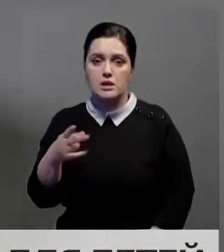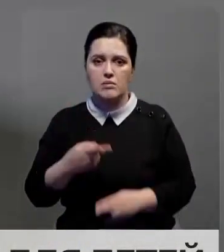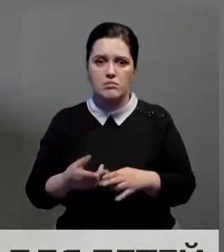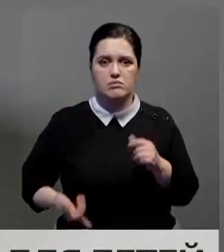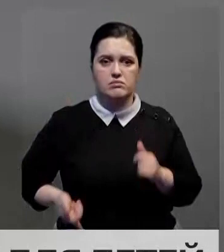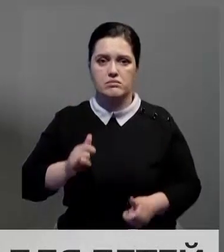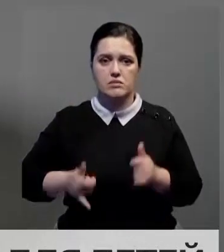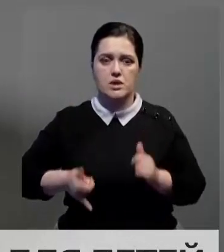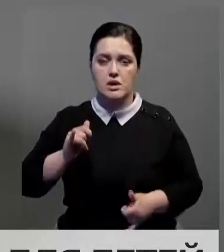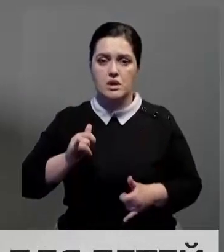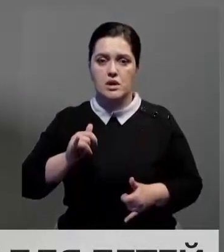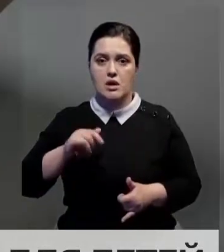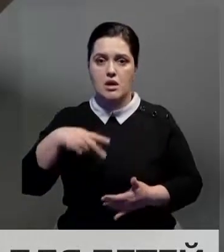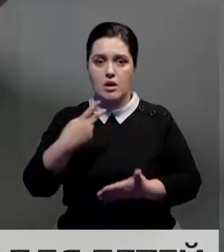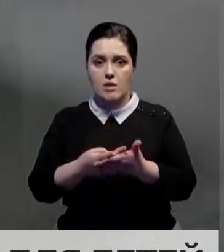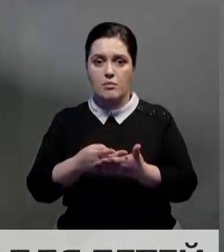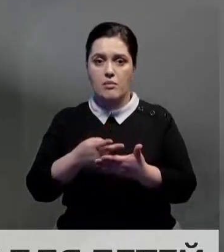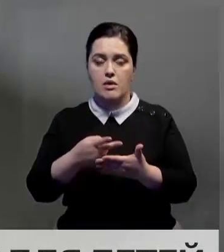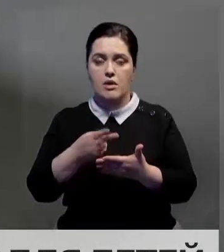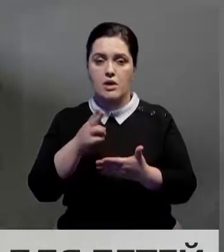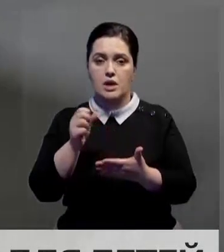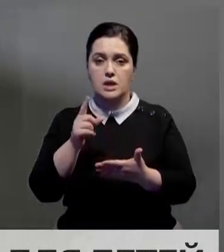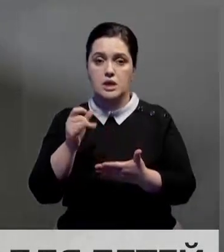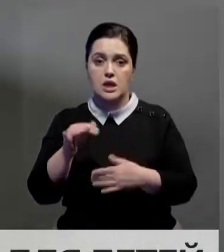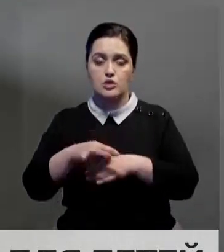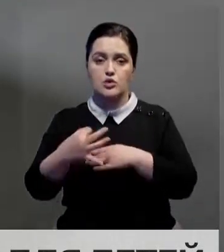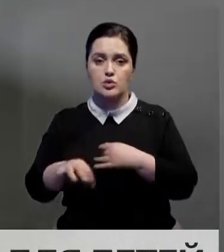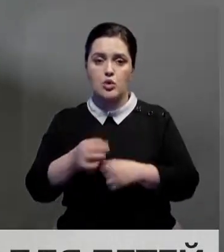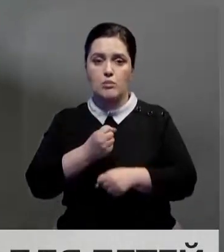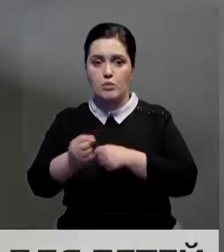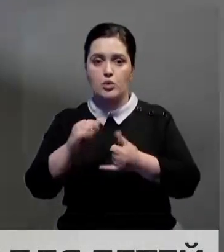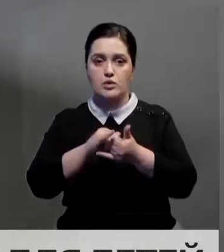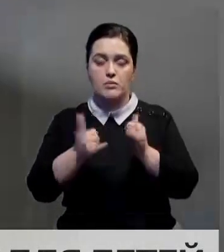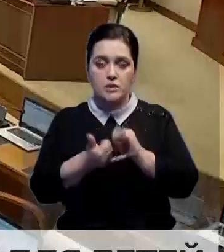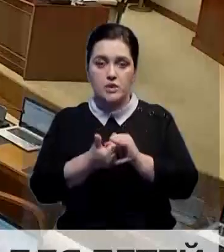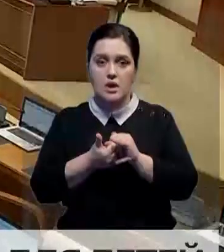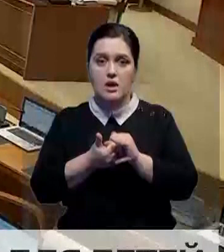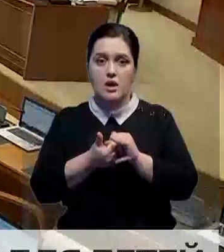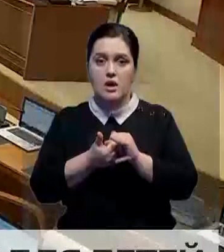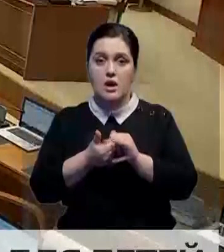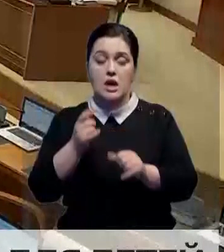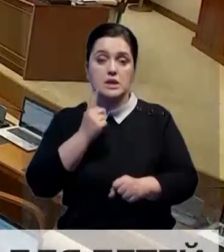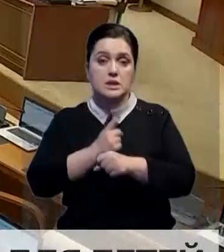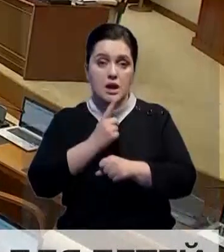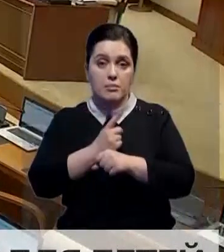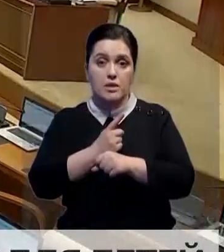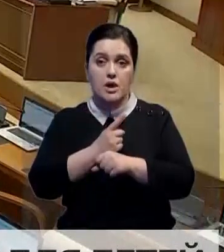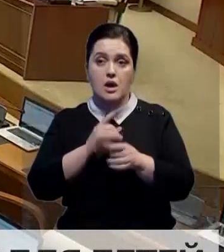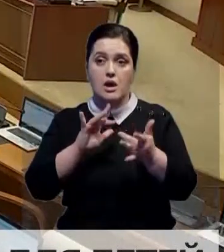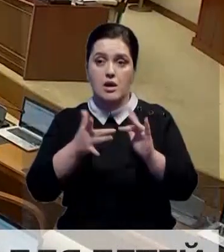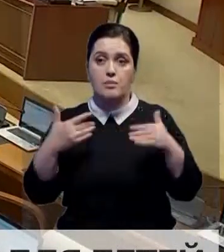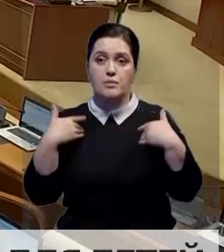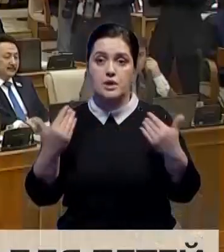пинавших впавшего в кому от сильных ударов ребенка в Хазало. Жестокое избиение девушки в Усть-Каменогорске. Помимо запрета соцсети, депутат